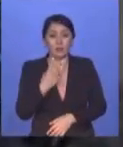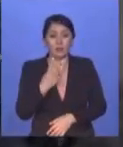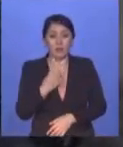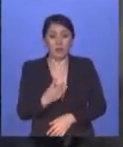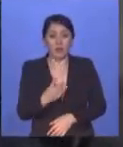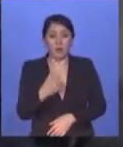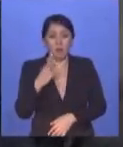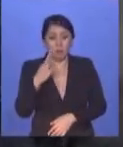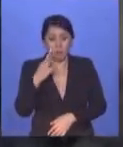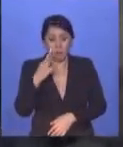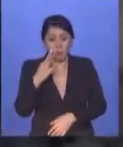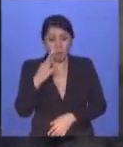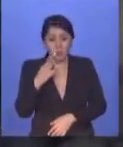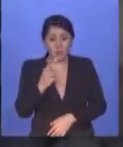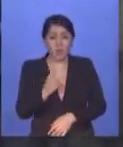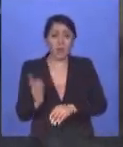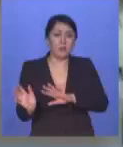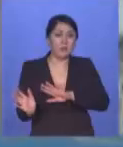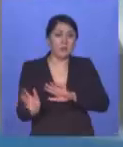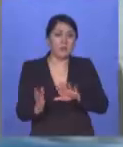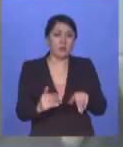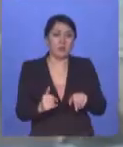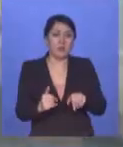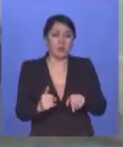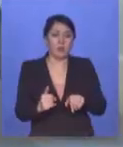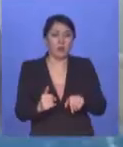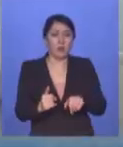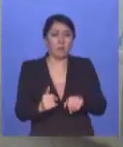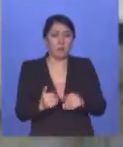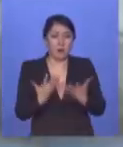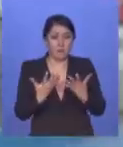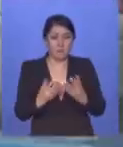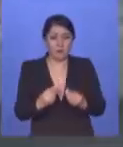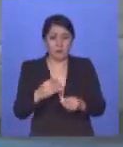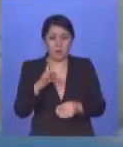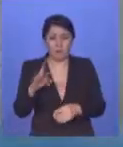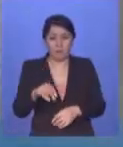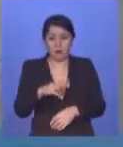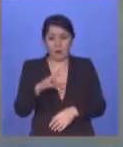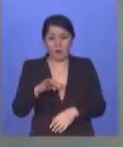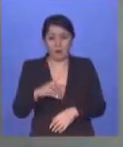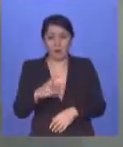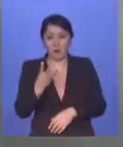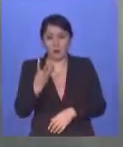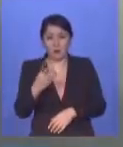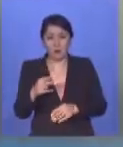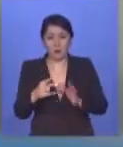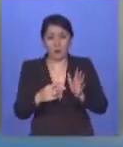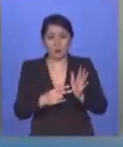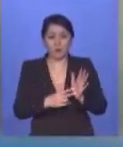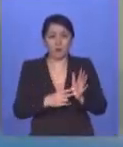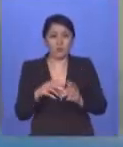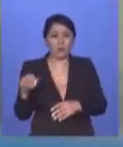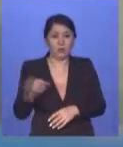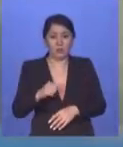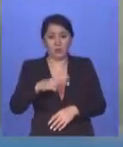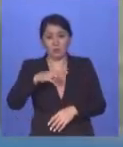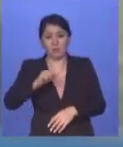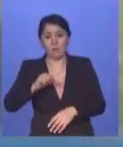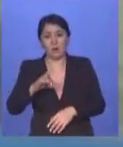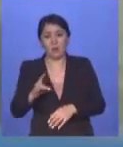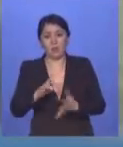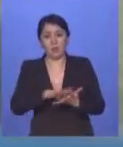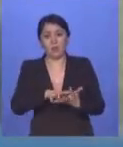мужчина, вы отойдите, пожалуйста. Бірнеше күн бұрын Mercedes-Benz автокөлігінің 47 жастағы жүргізушісі Ақжар ауданы